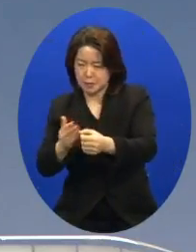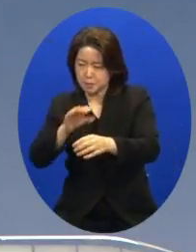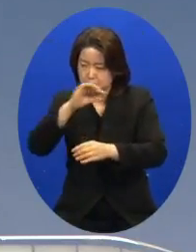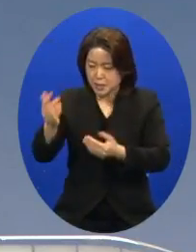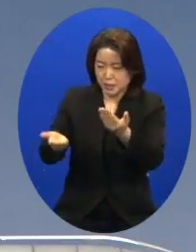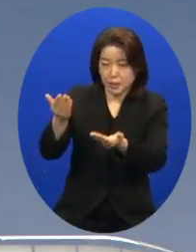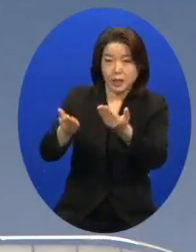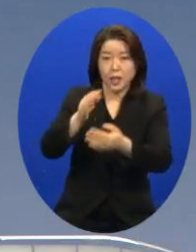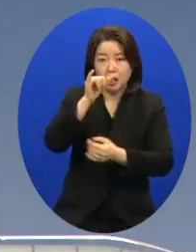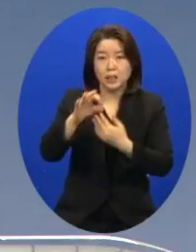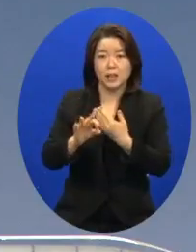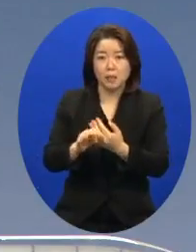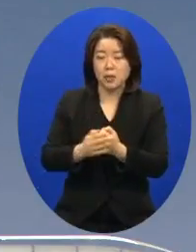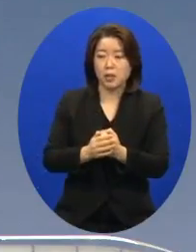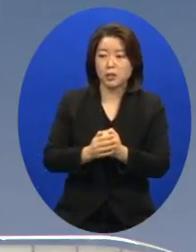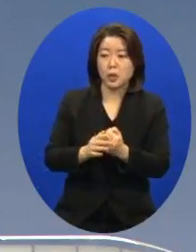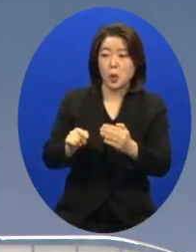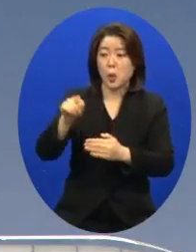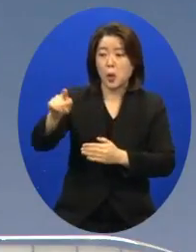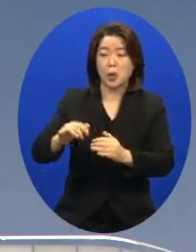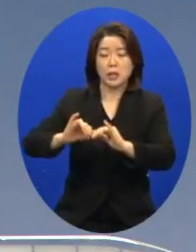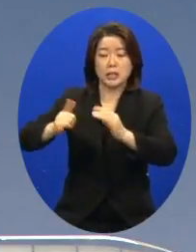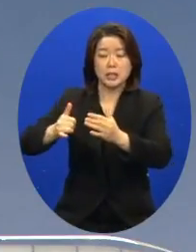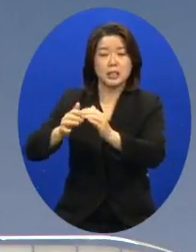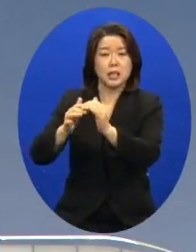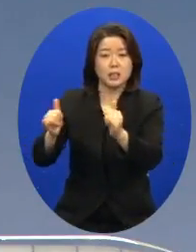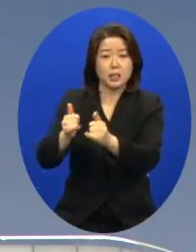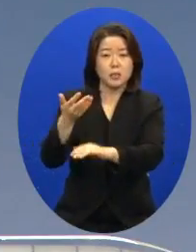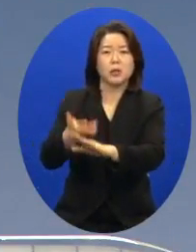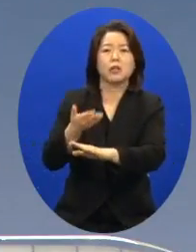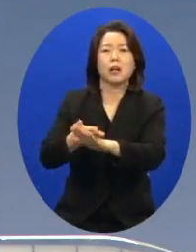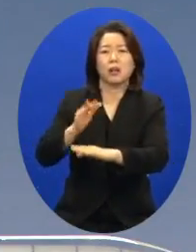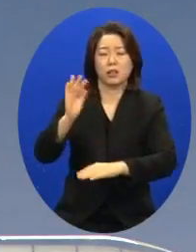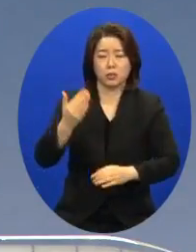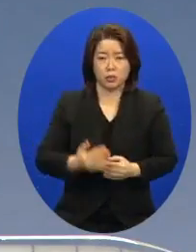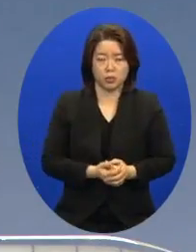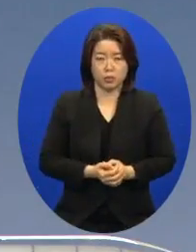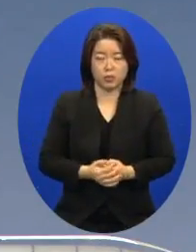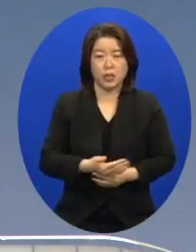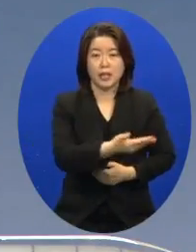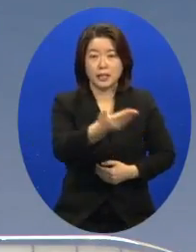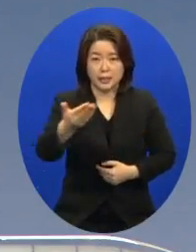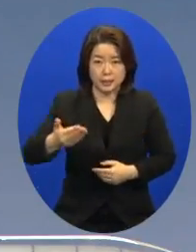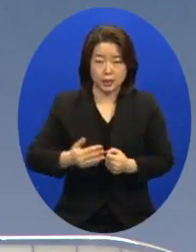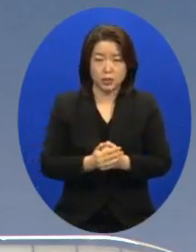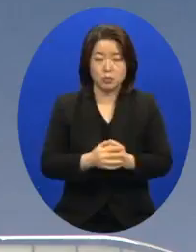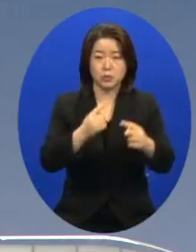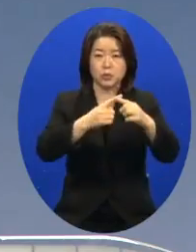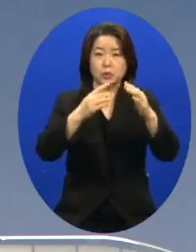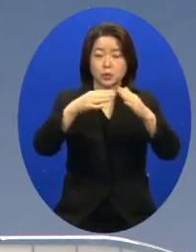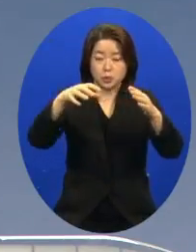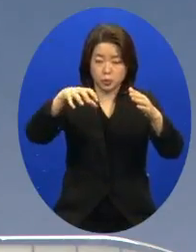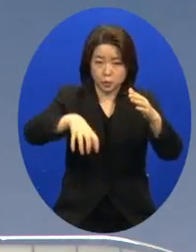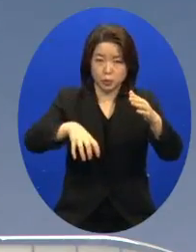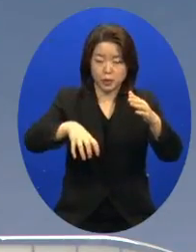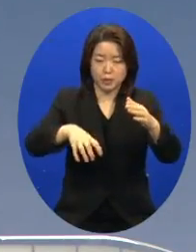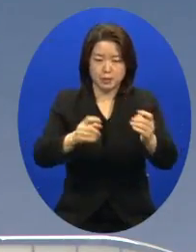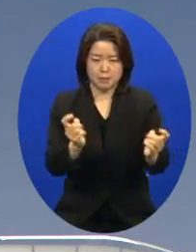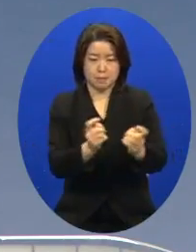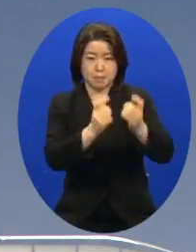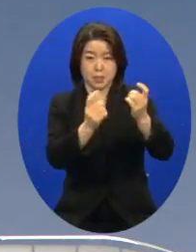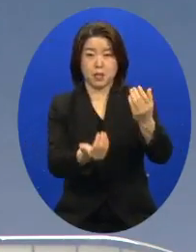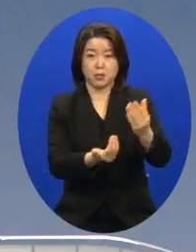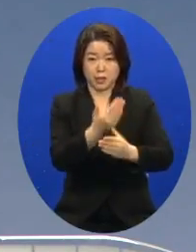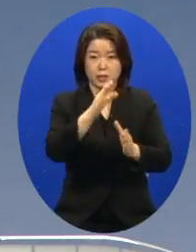세상 사람과 는 달라야 하지 않겠느냐는 겁니다 여러분 교인들 사이에 서로 다툼이 생겼을